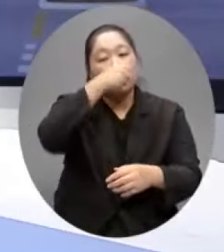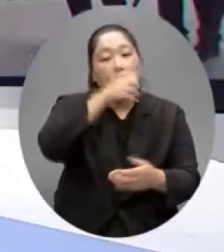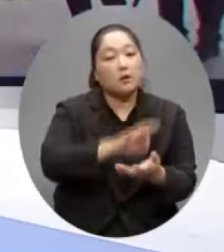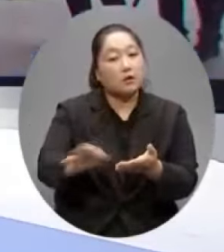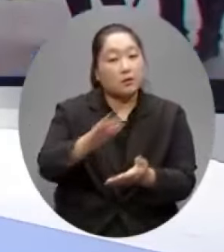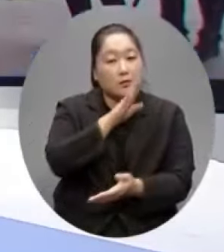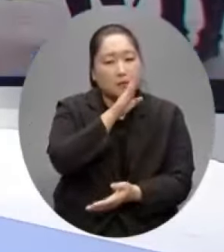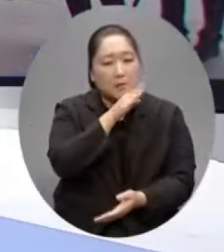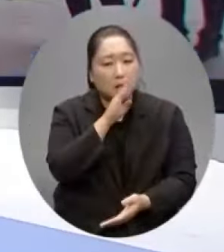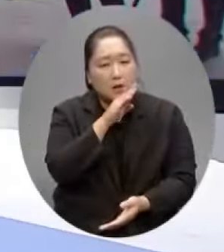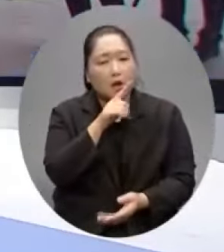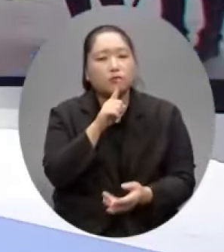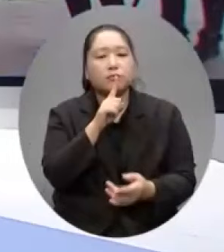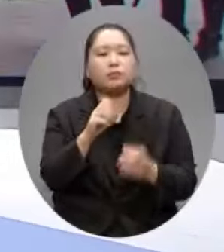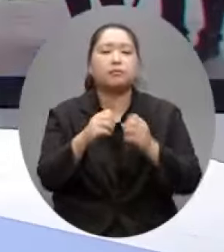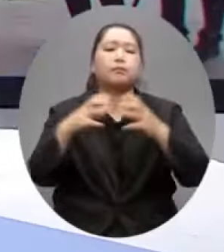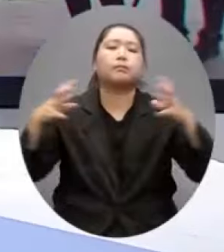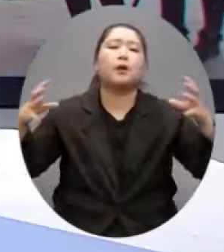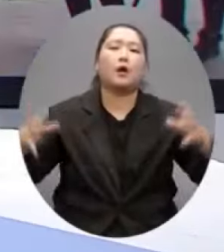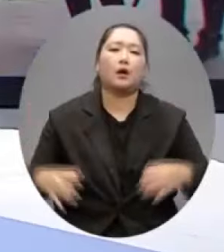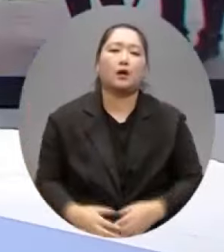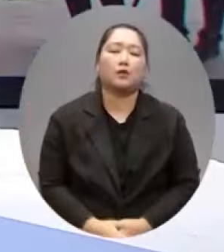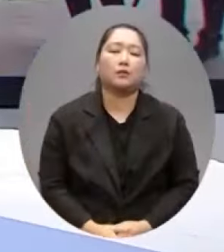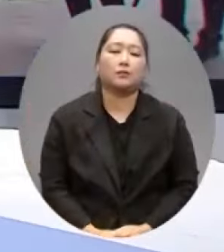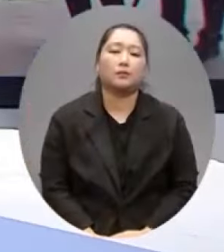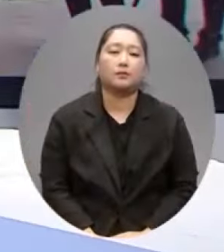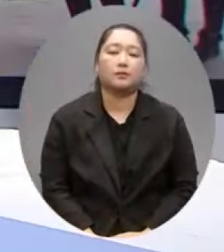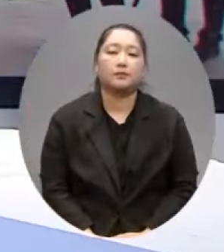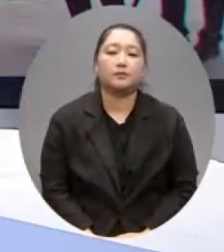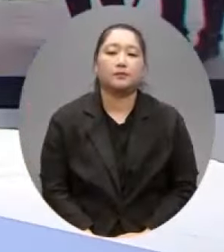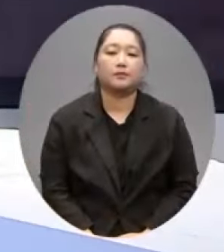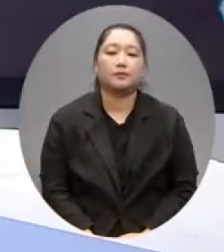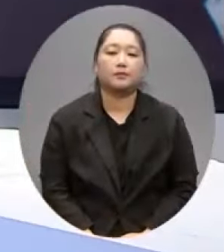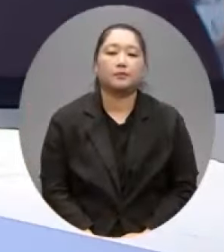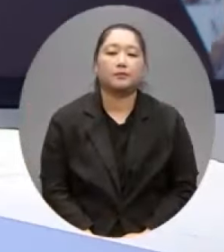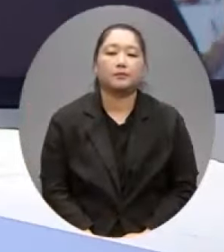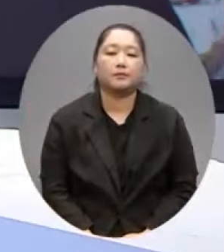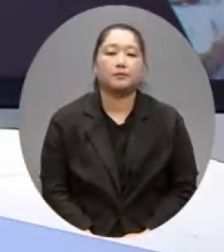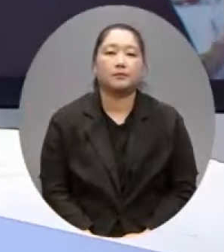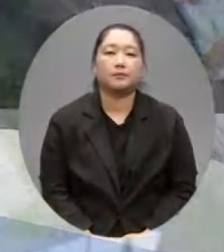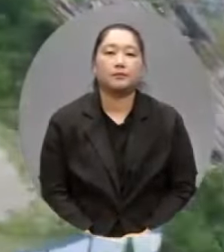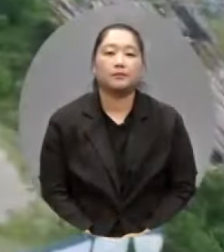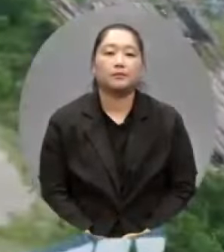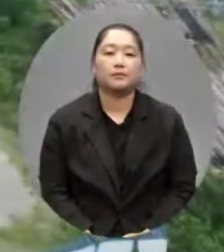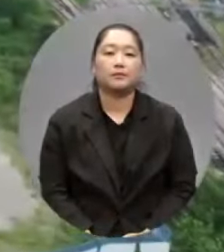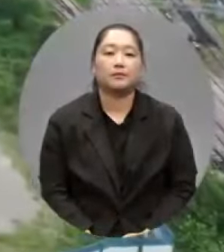맞는지 논란이 일고 있습니다. 정재영 기자가 보도합니다.